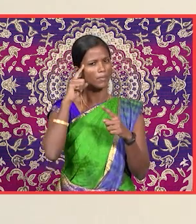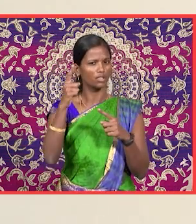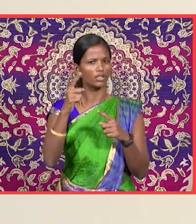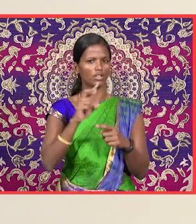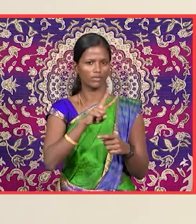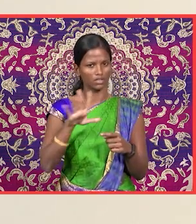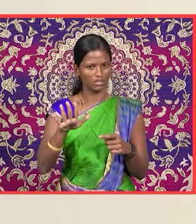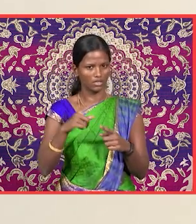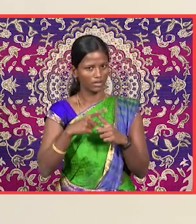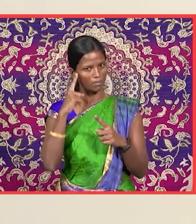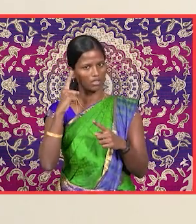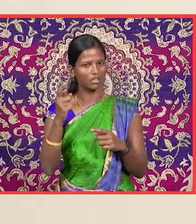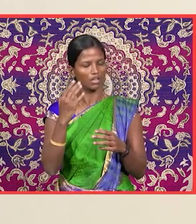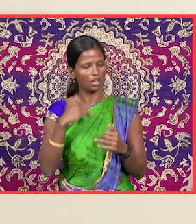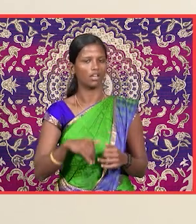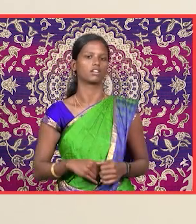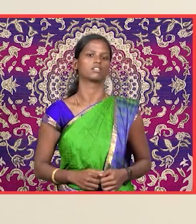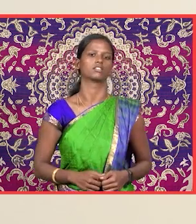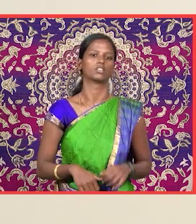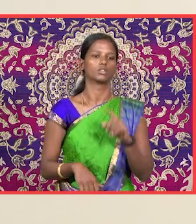1 × 25 = 25, 4 × 25 = 100, அதாவது